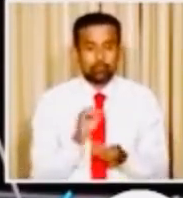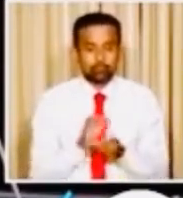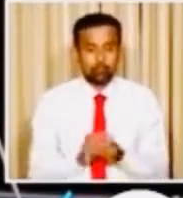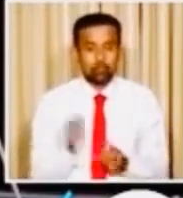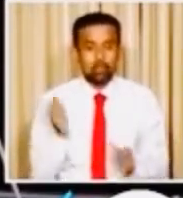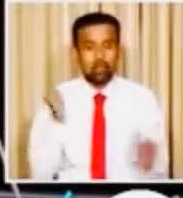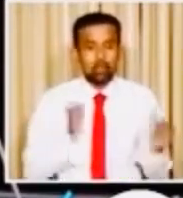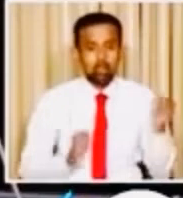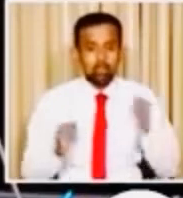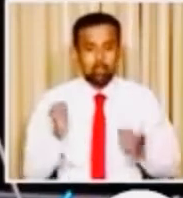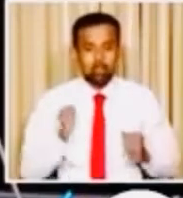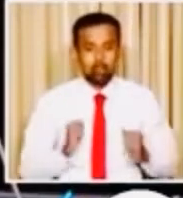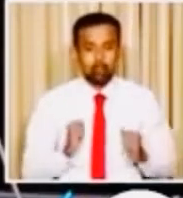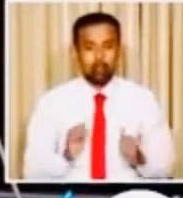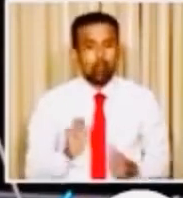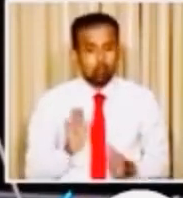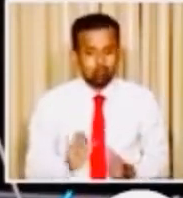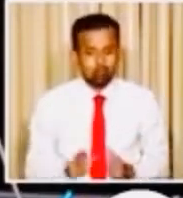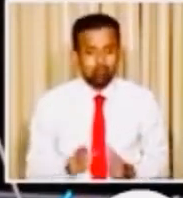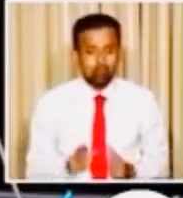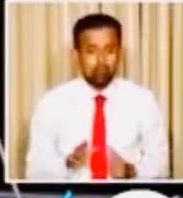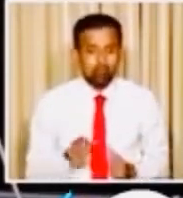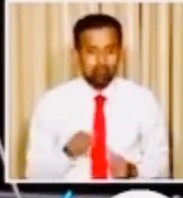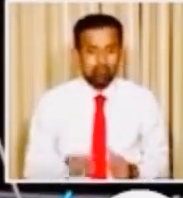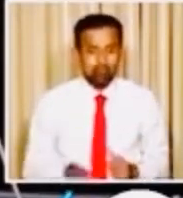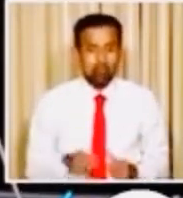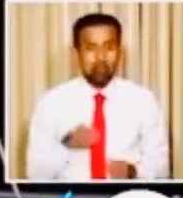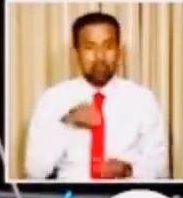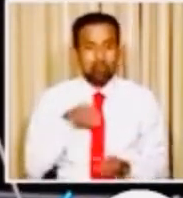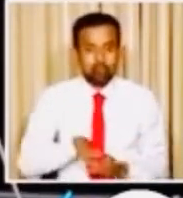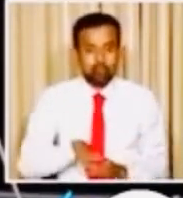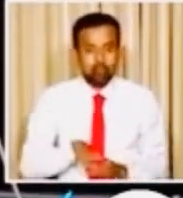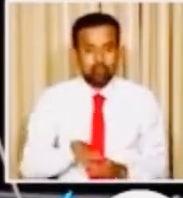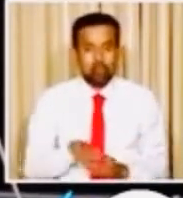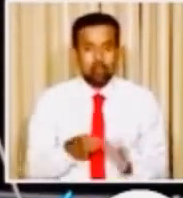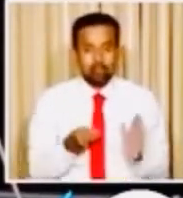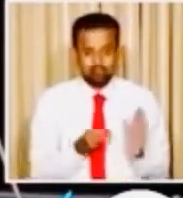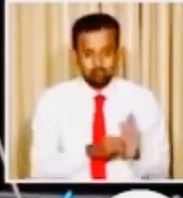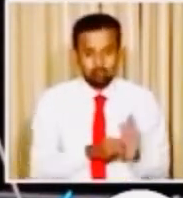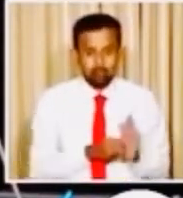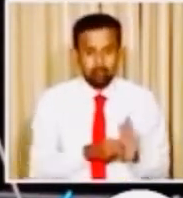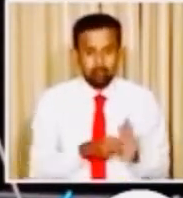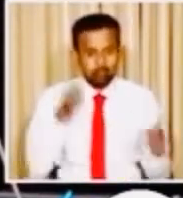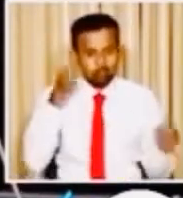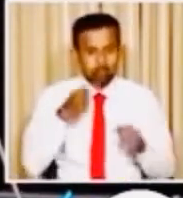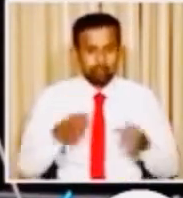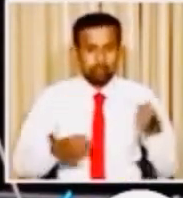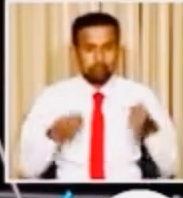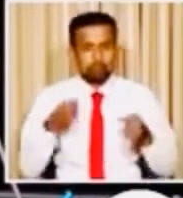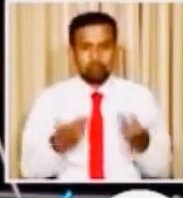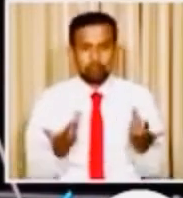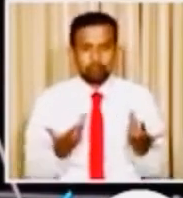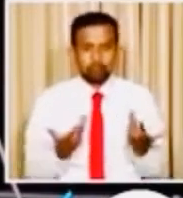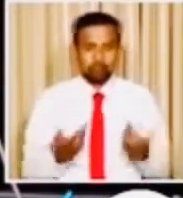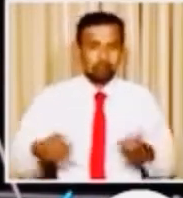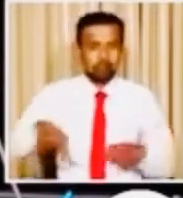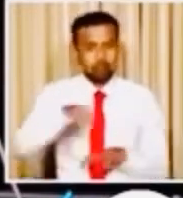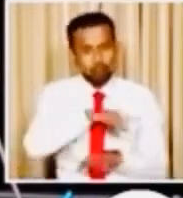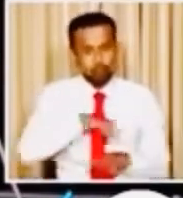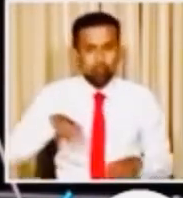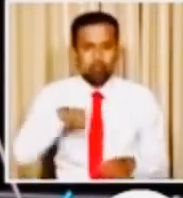ඇඳුම් පැළඳිය යුතුද කියන කාරණෙත් මේ අතුලත අඩංගු වෙනවා. ඉතින් මම හිතන්නේ මේ පිළිබඳ විවාදයක් නැහැ. සියලු දෙනා